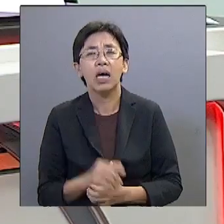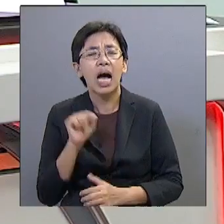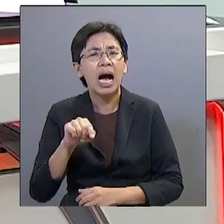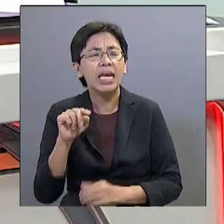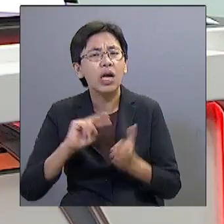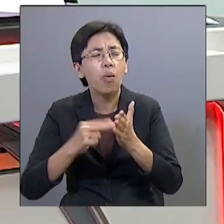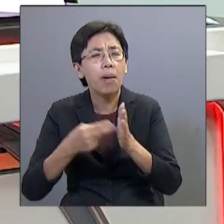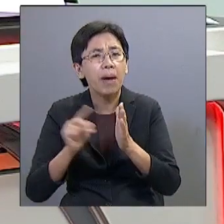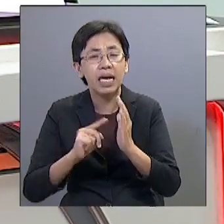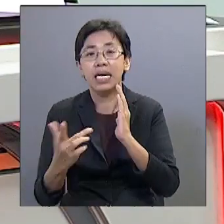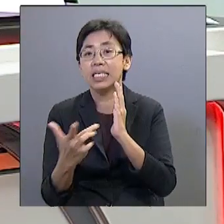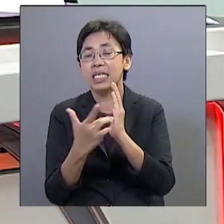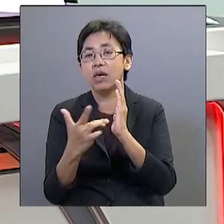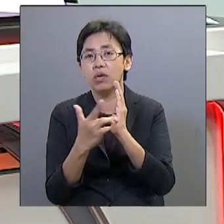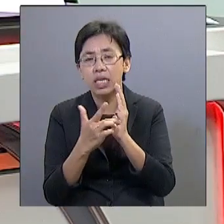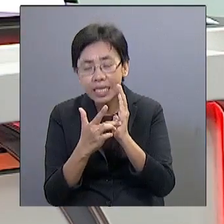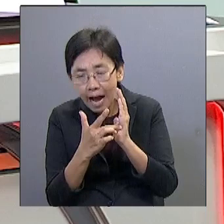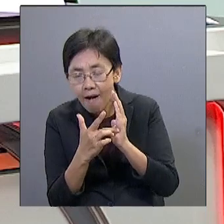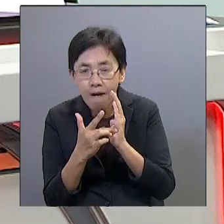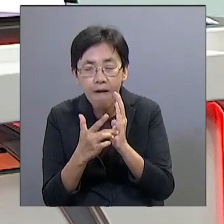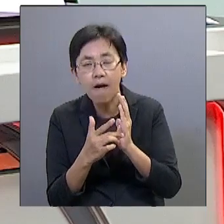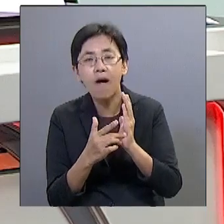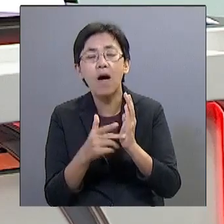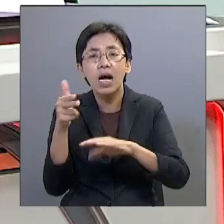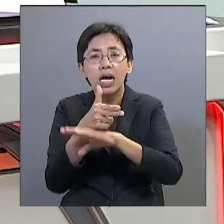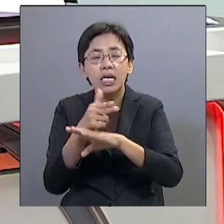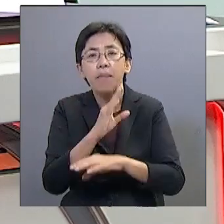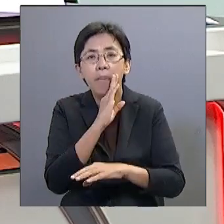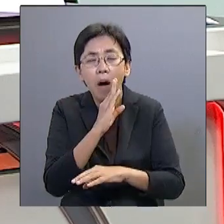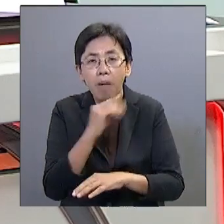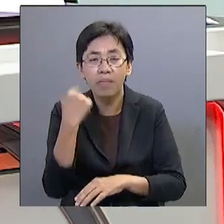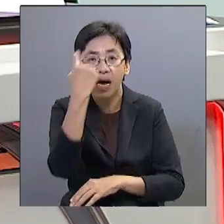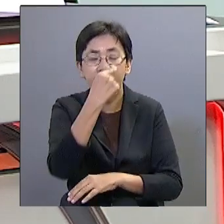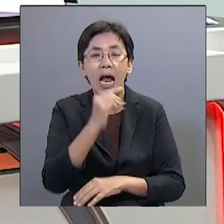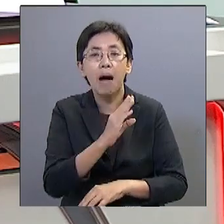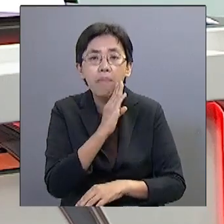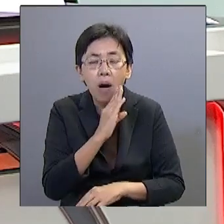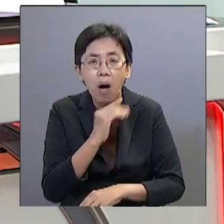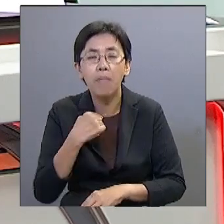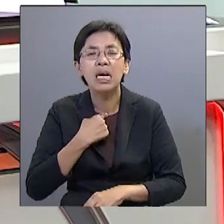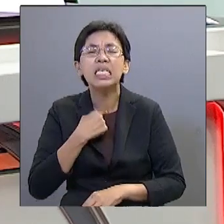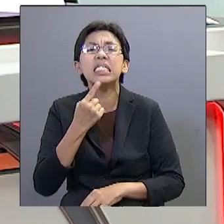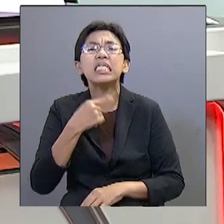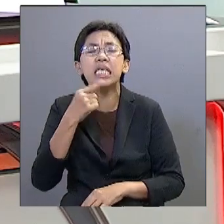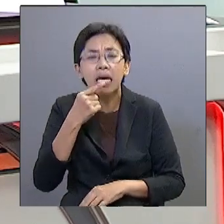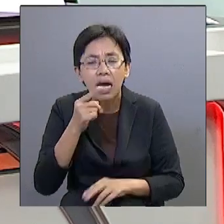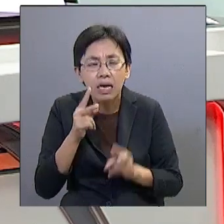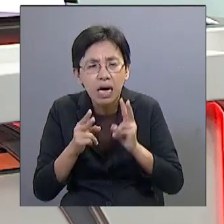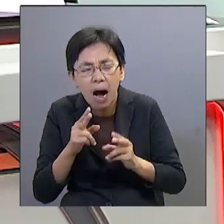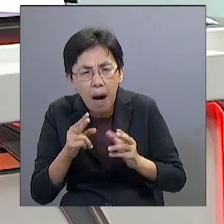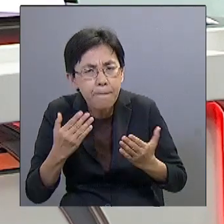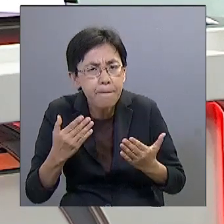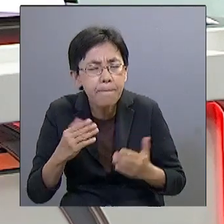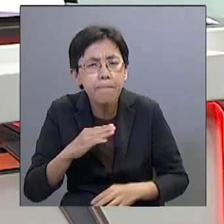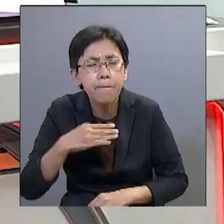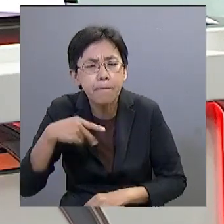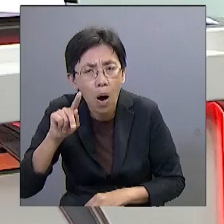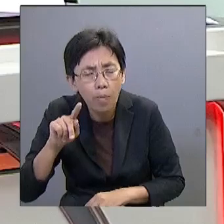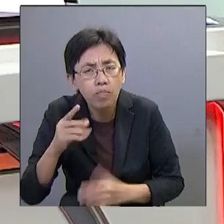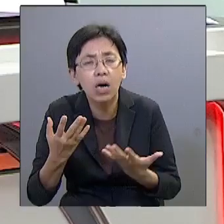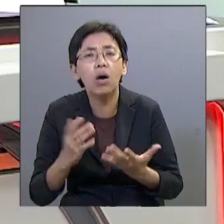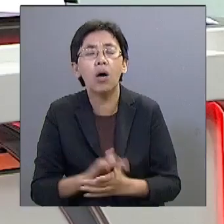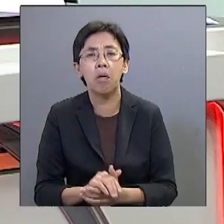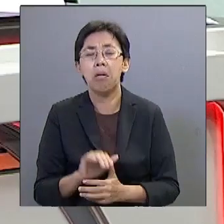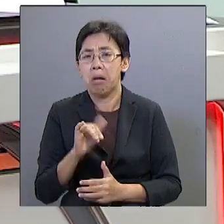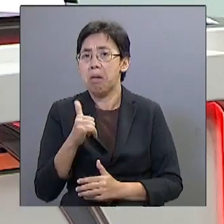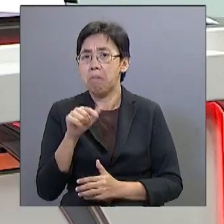Fakeี่เป็เทคโโยีที่ใช้สรางคปปอมที่ปรอมแลมทั้งใบหน้าแล้วกเสียงของบุคคลอื่นให้ดูเหอนวบคคลนั้นกำลังพูดอยู่หรอกระ